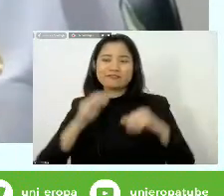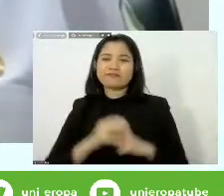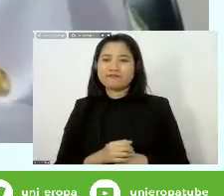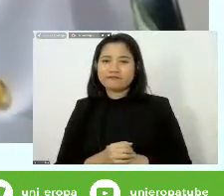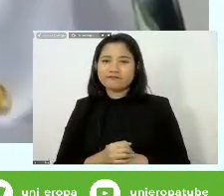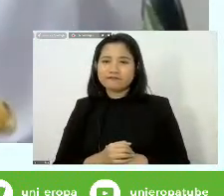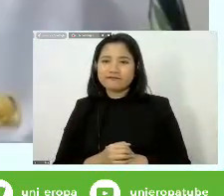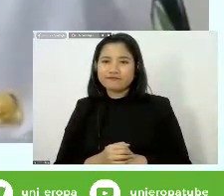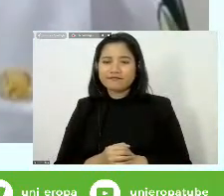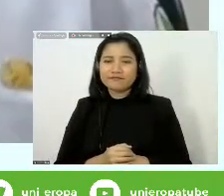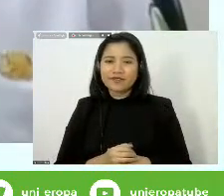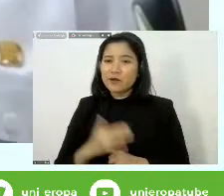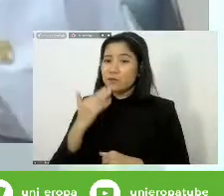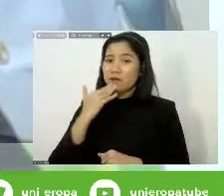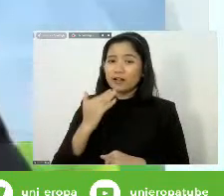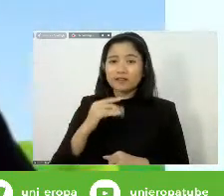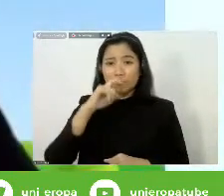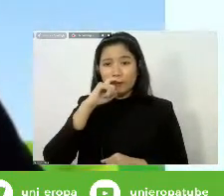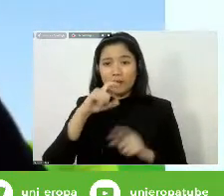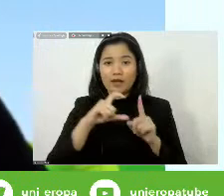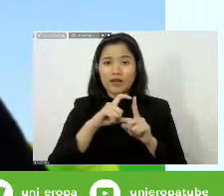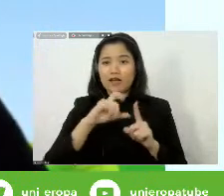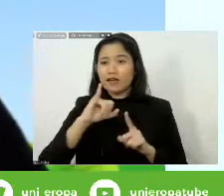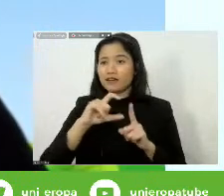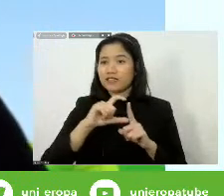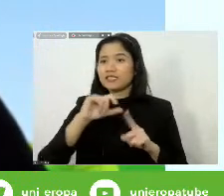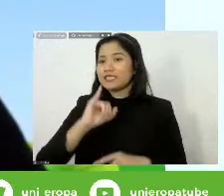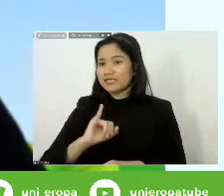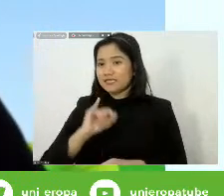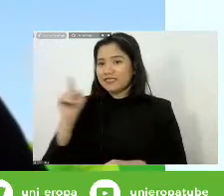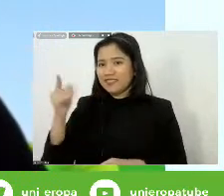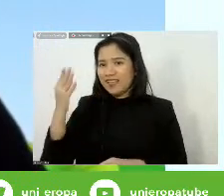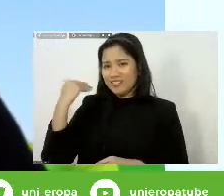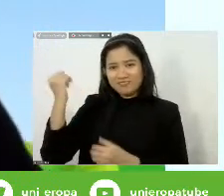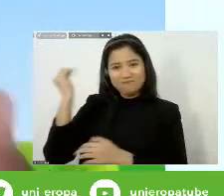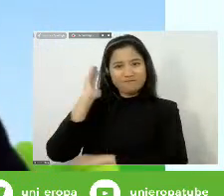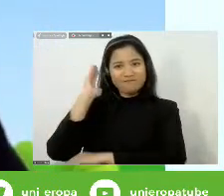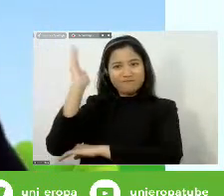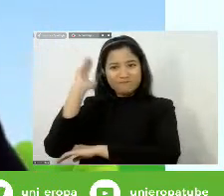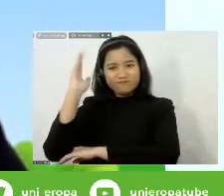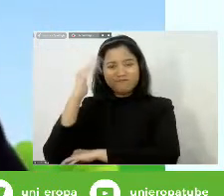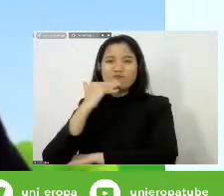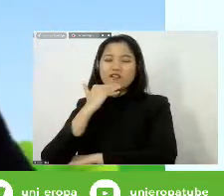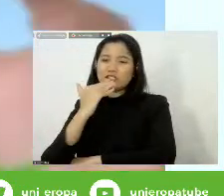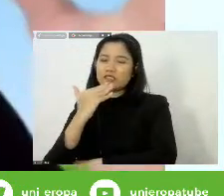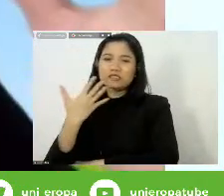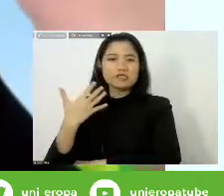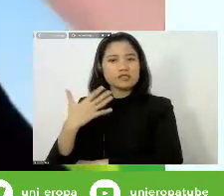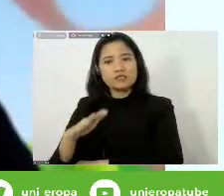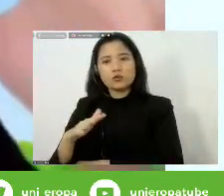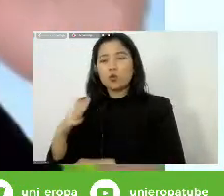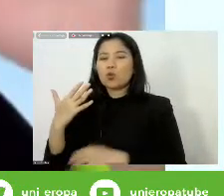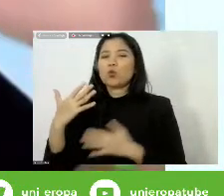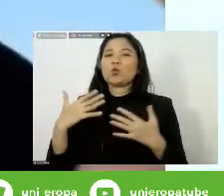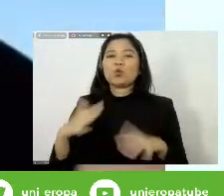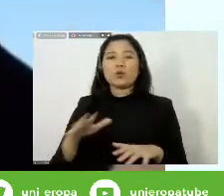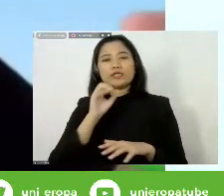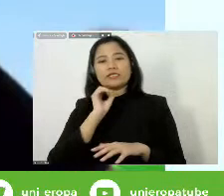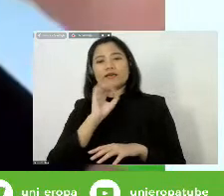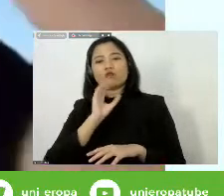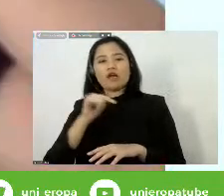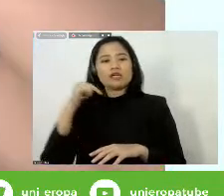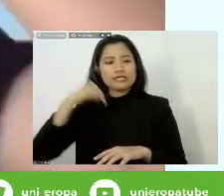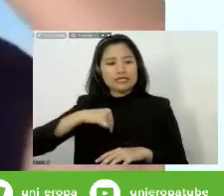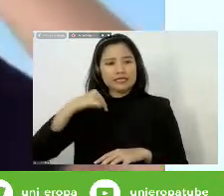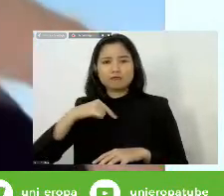Terima kasih banyak padi di atas penyampaiannya jadi berkendara sambutannya bikin kita lebih